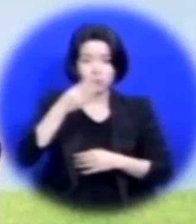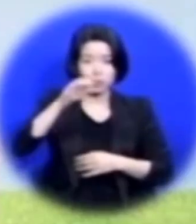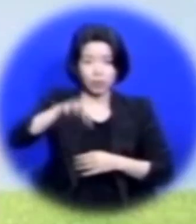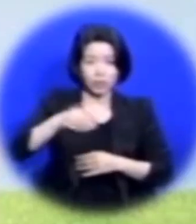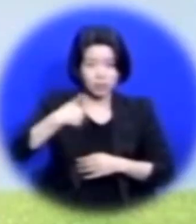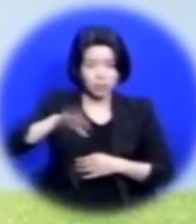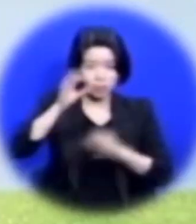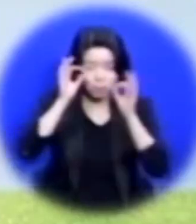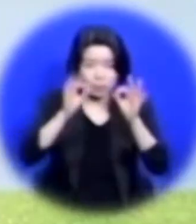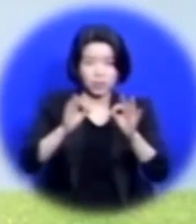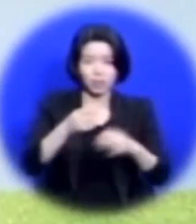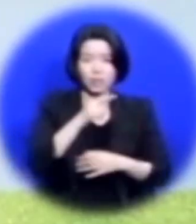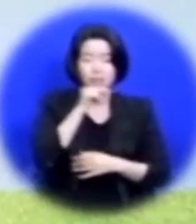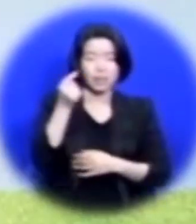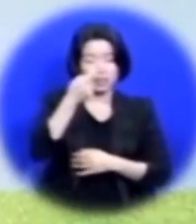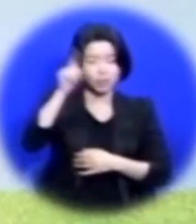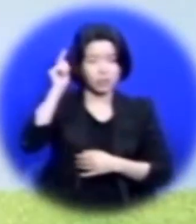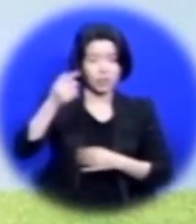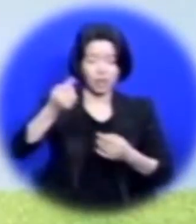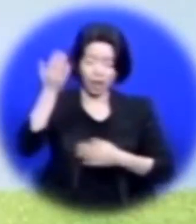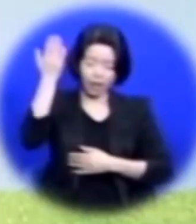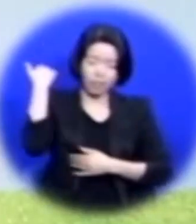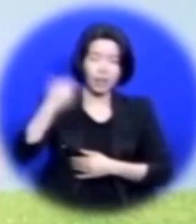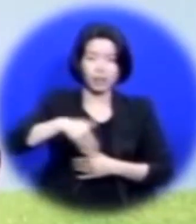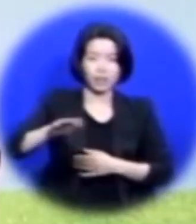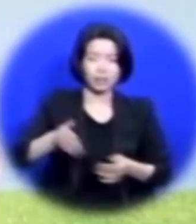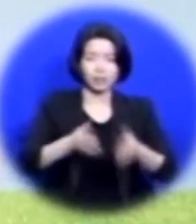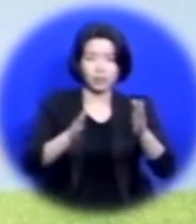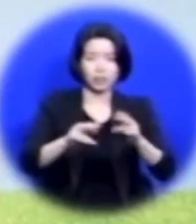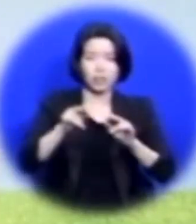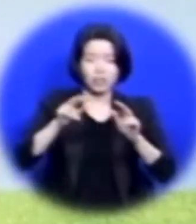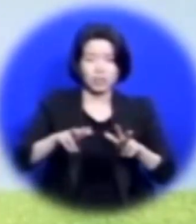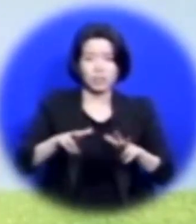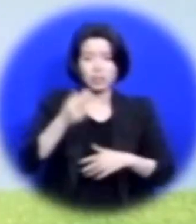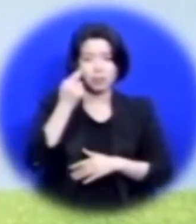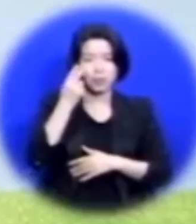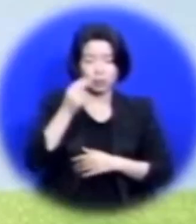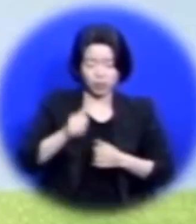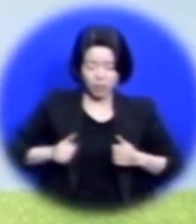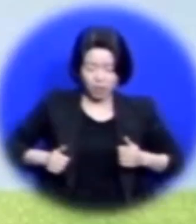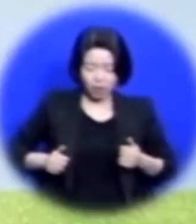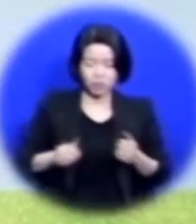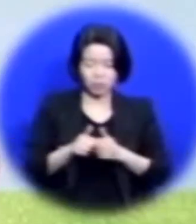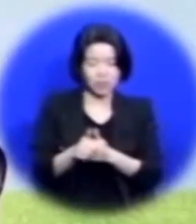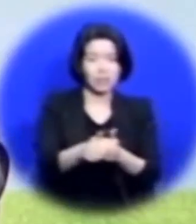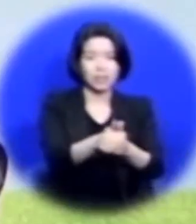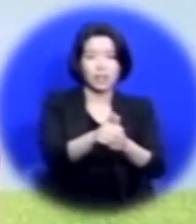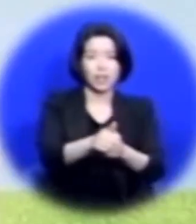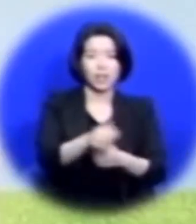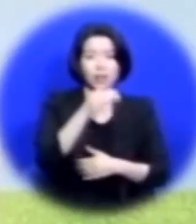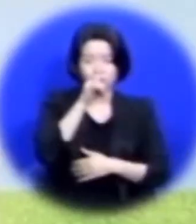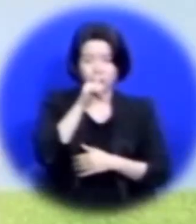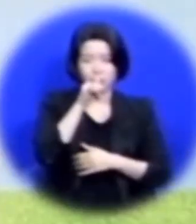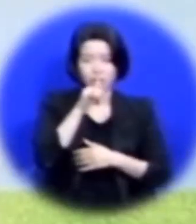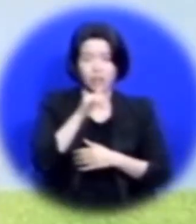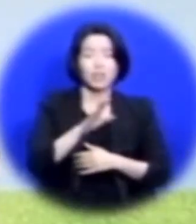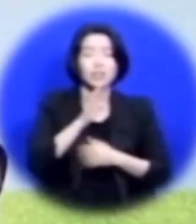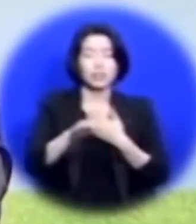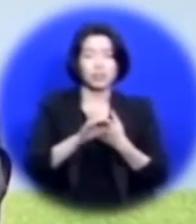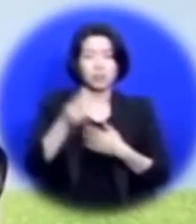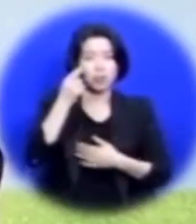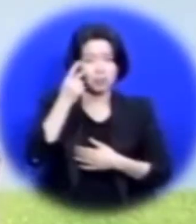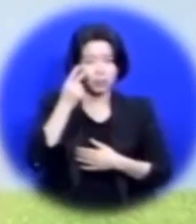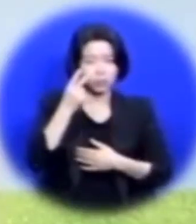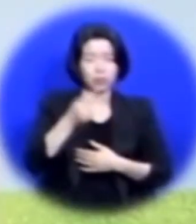러시아가 과거의 갔던 길을 미국이 지금 열심히 따라가고 있다 그러면 미국도 러시아 가지